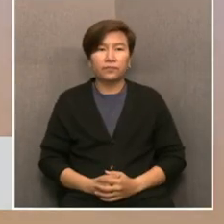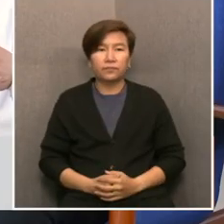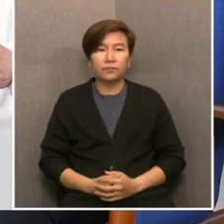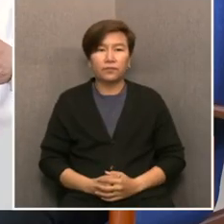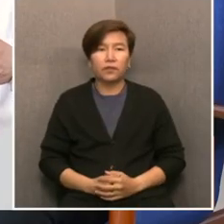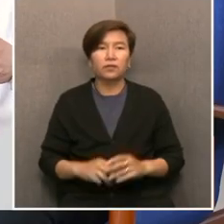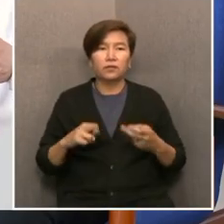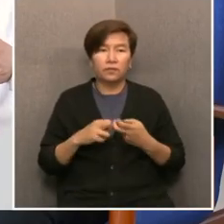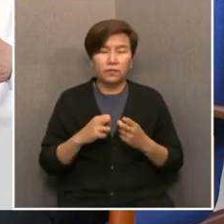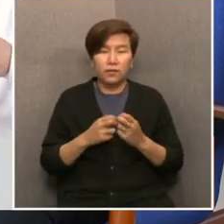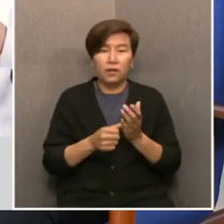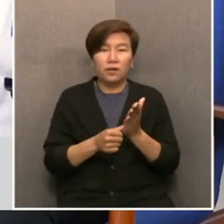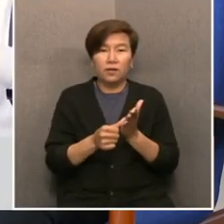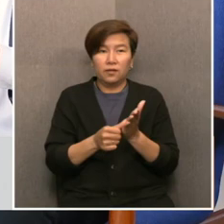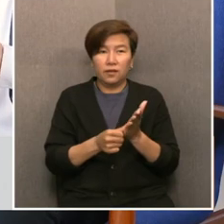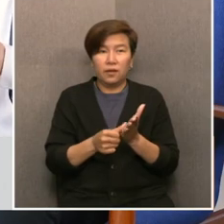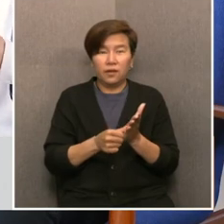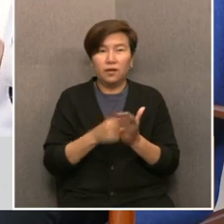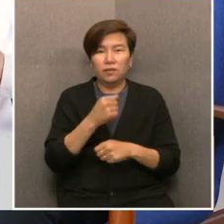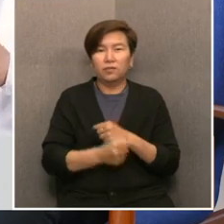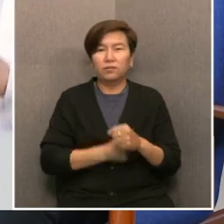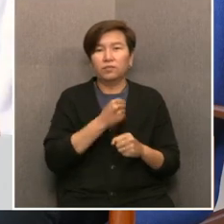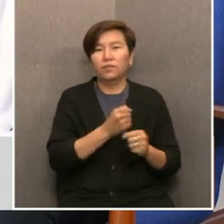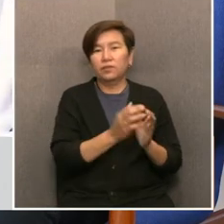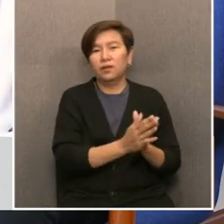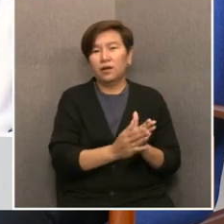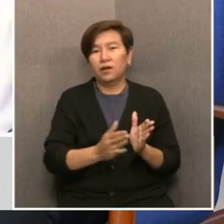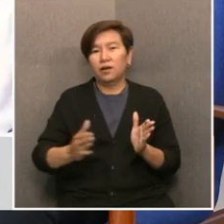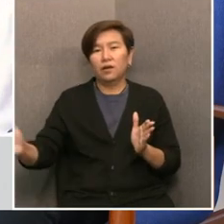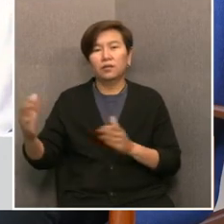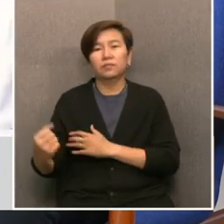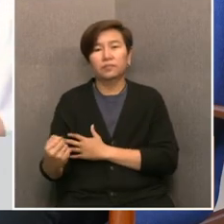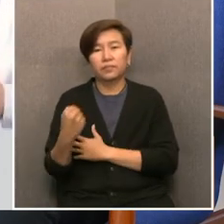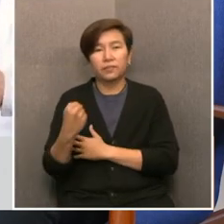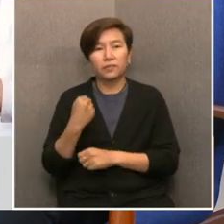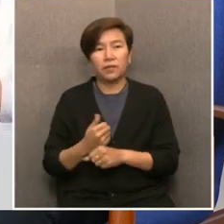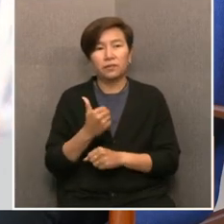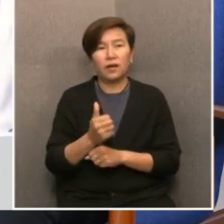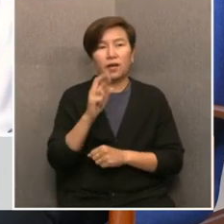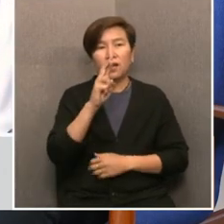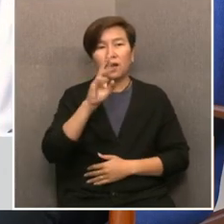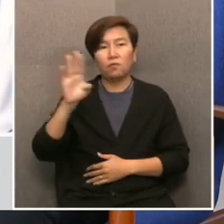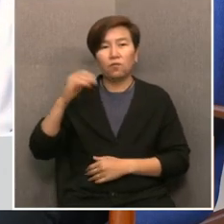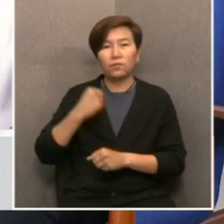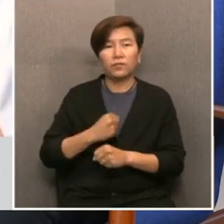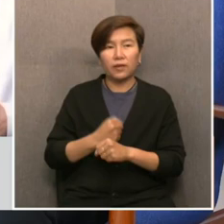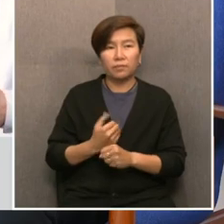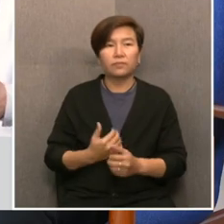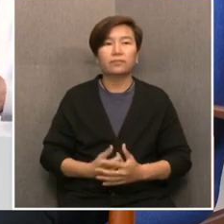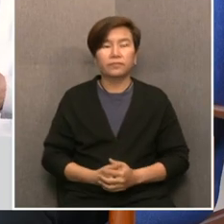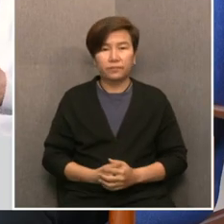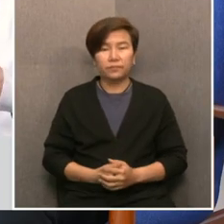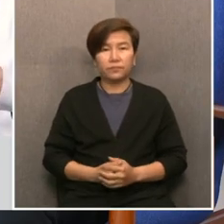การแก้ปัญหาที่จะอาจจะยั่งยืนแล้วก็มีประสิทธิภาพมากๆก็คือการทำระบบผันน้ำท่วมนะครับเราอาจจะเรียกว่าคลองผันน้